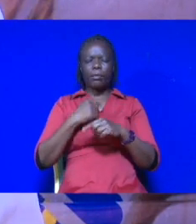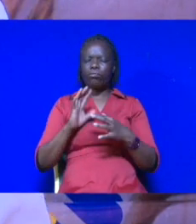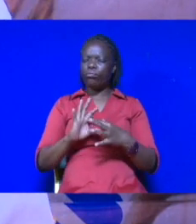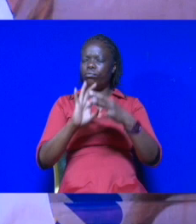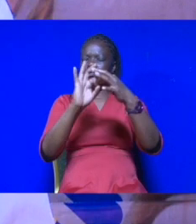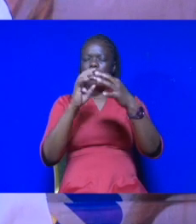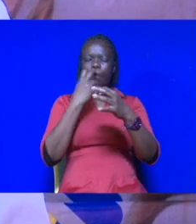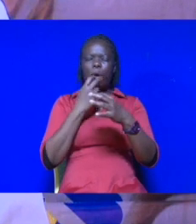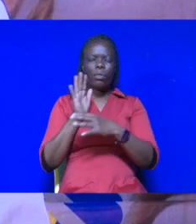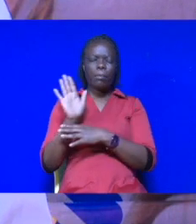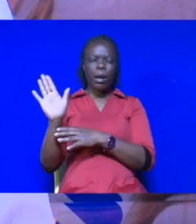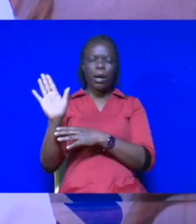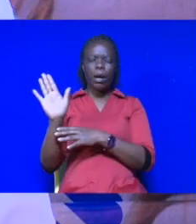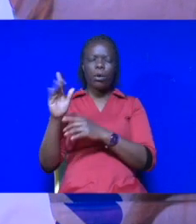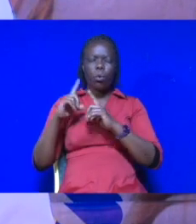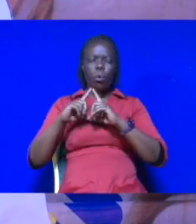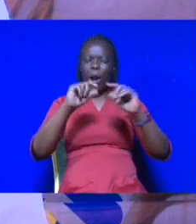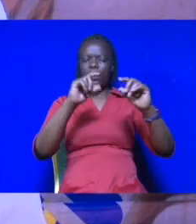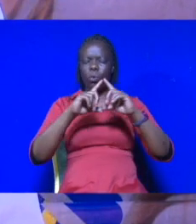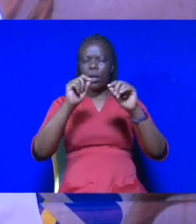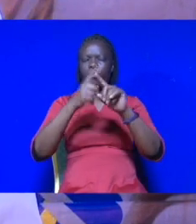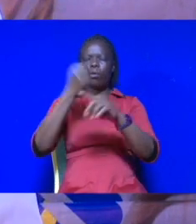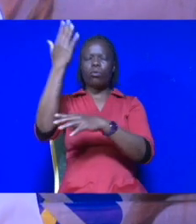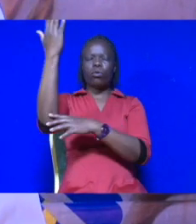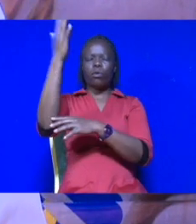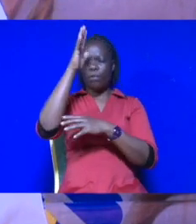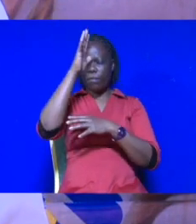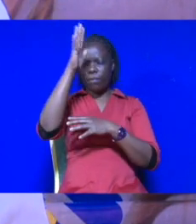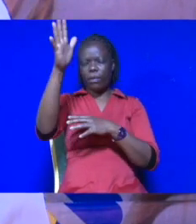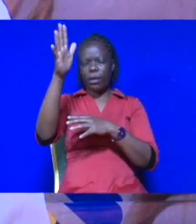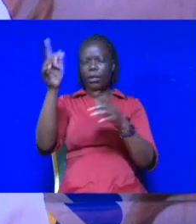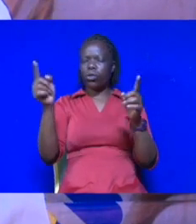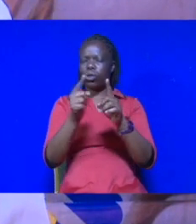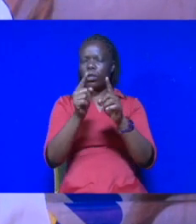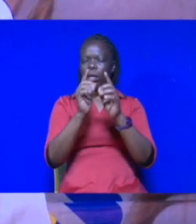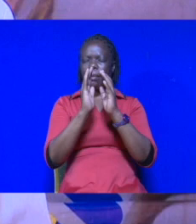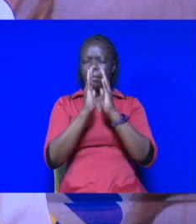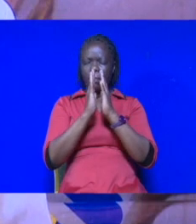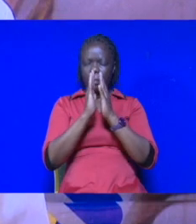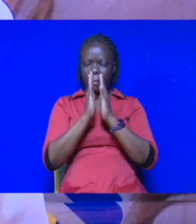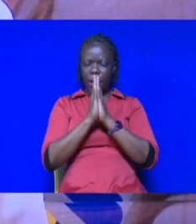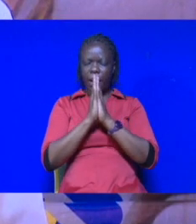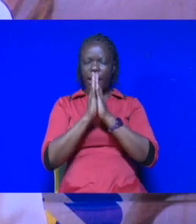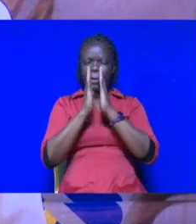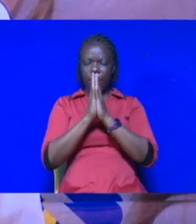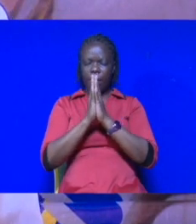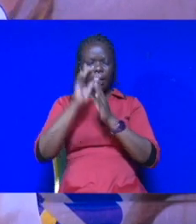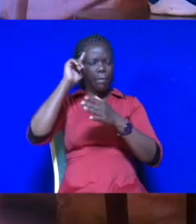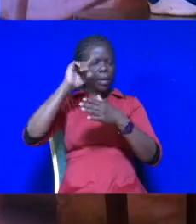chake, maneno atakayotamka yatoke kwako Baba. Kwa hayo machache na kuomba na kuamini,